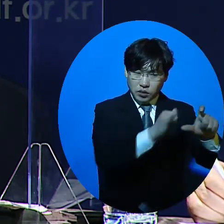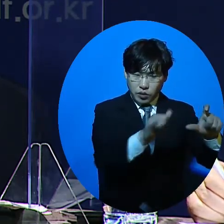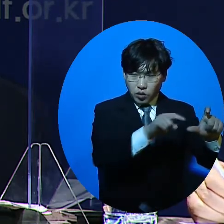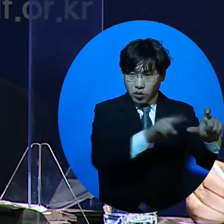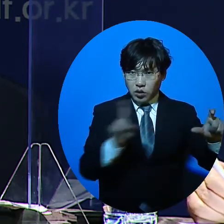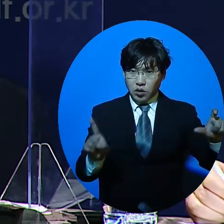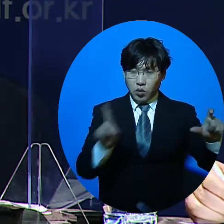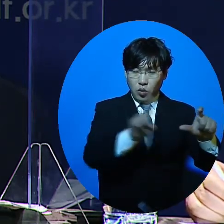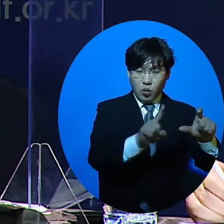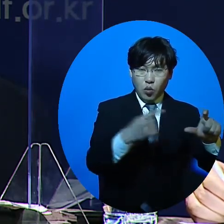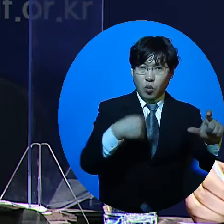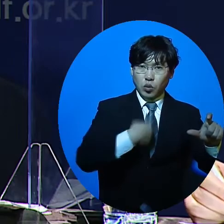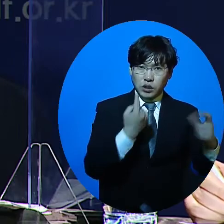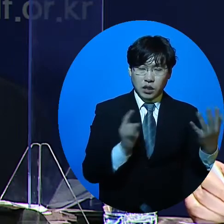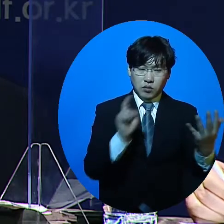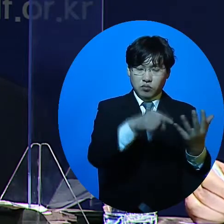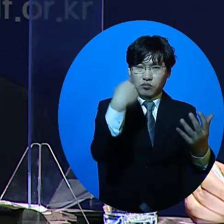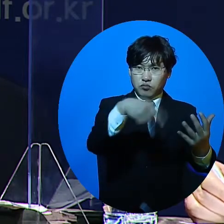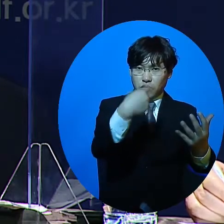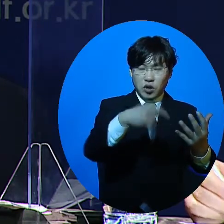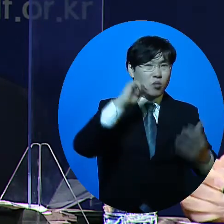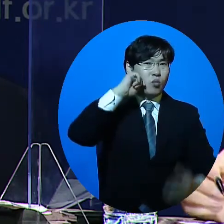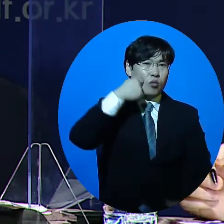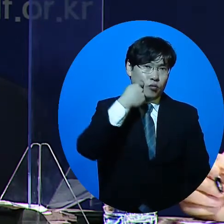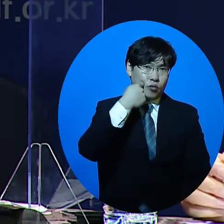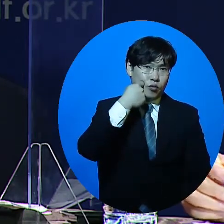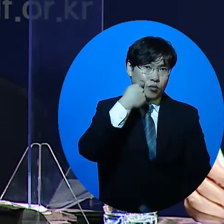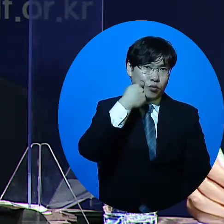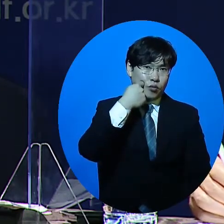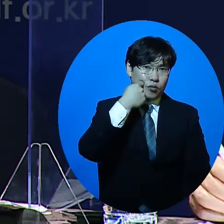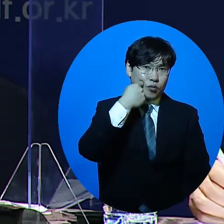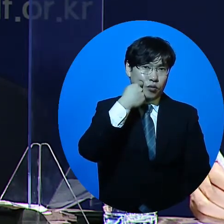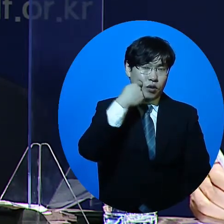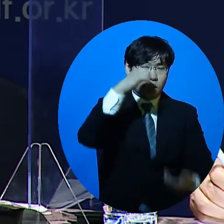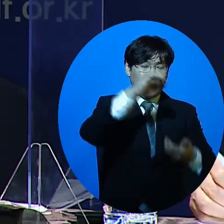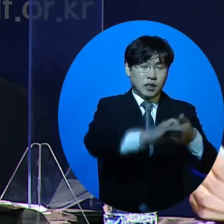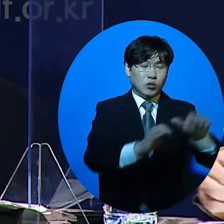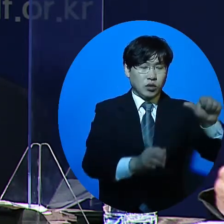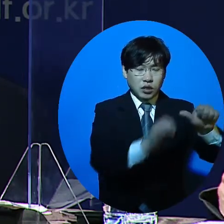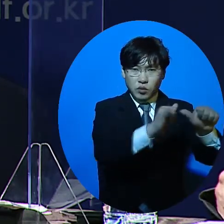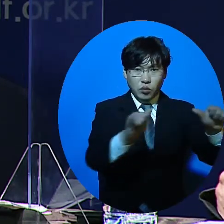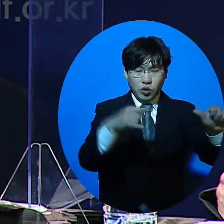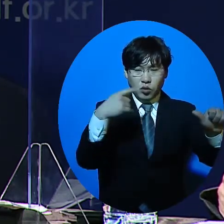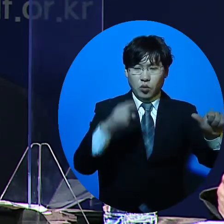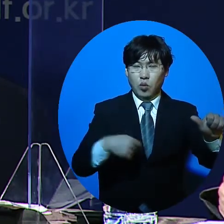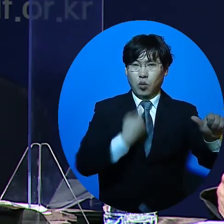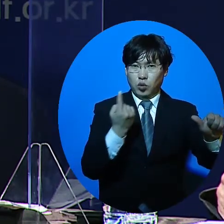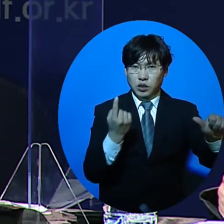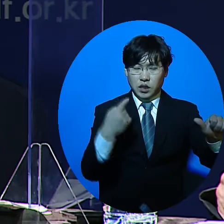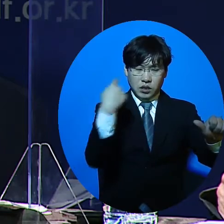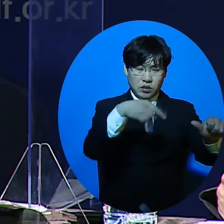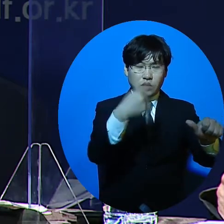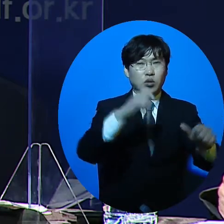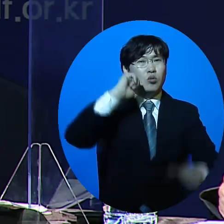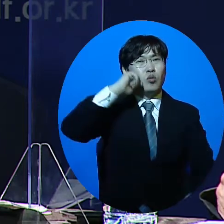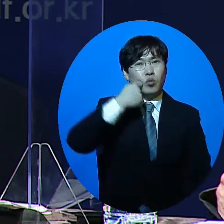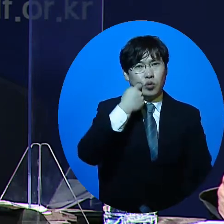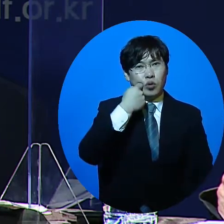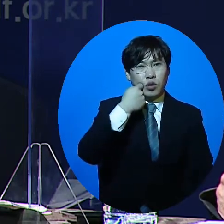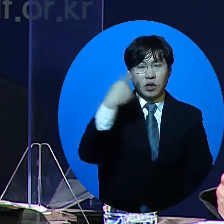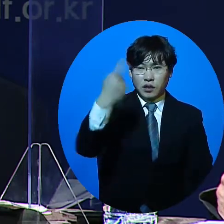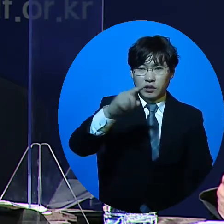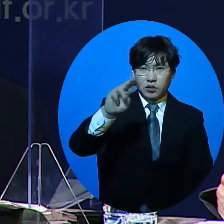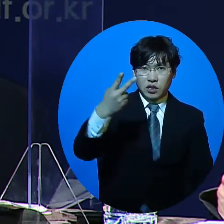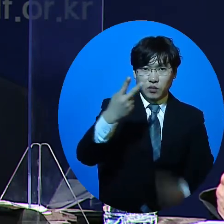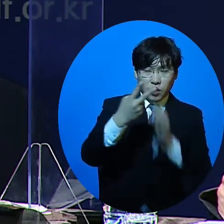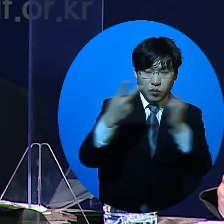지도할 수 없습니다. 최소 인원인 5명을 지도하기도 어렵습니다. 이렇기 때문에 1,200명에